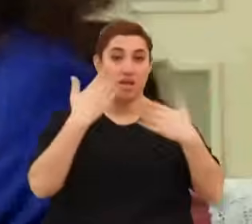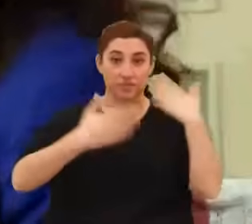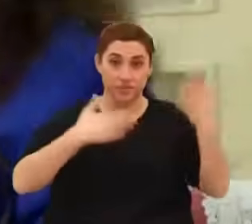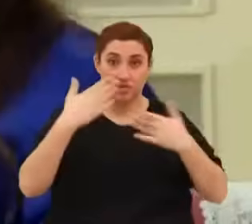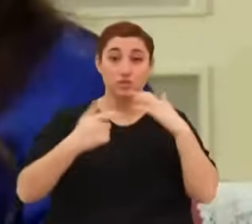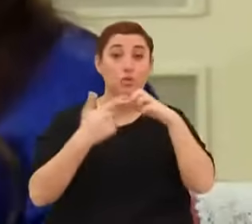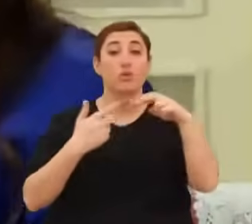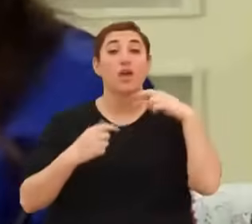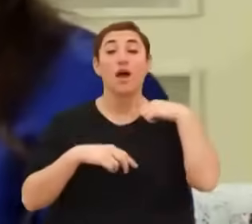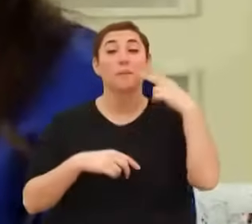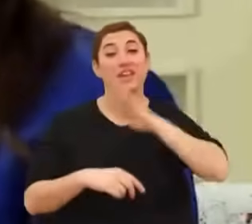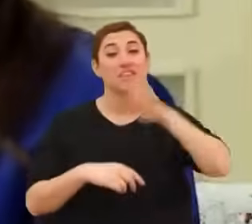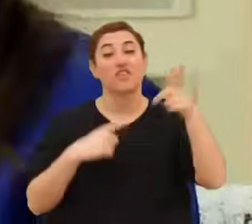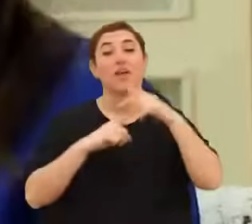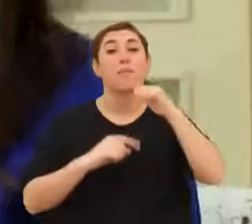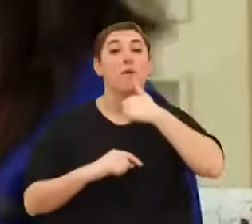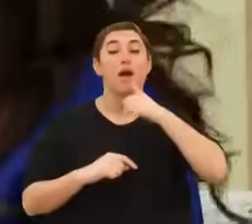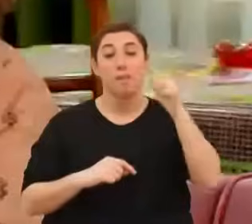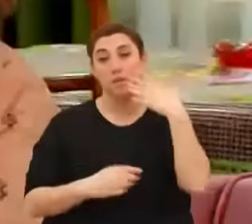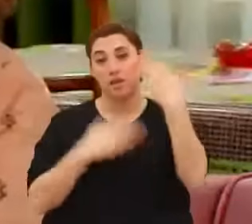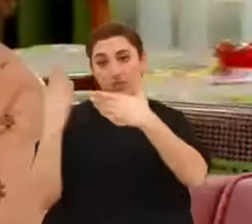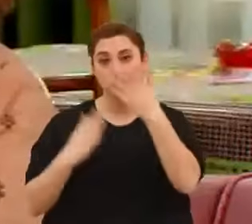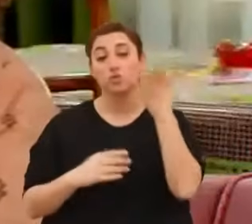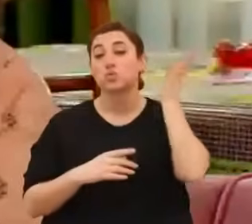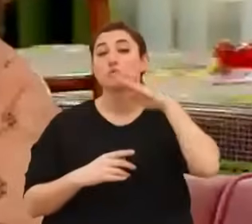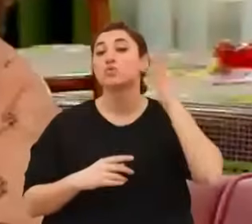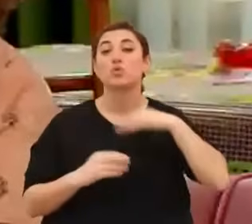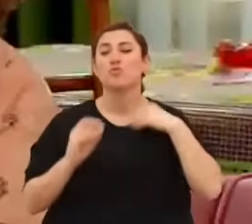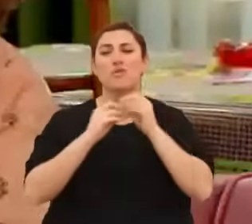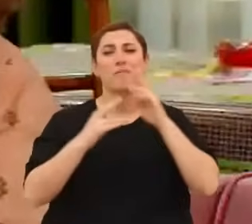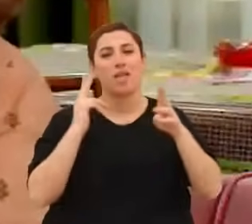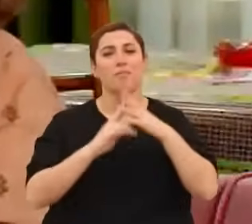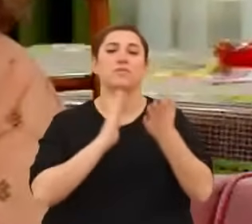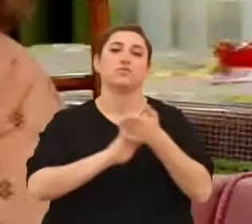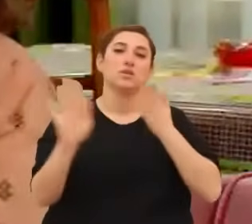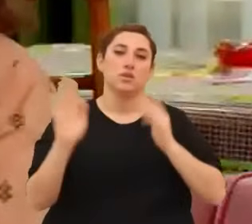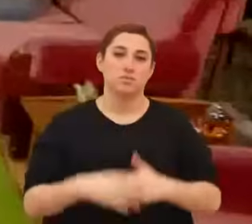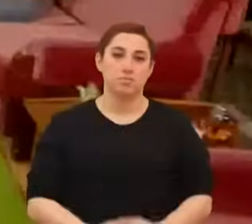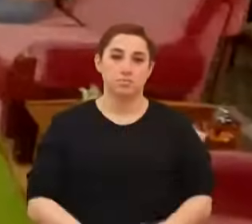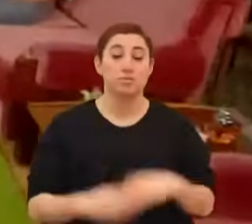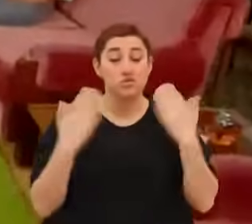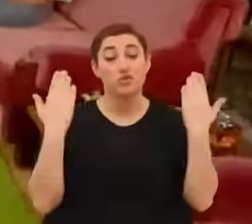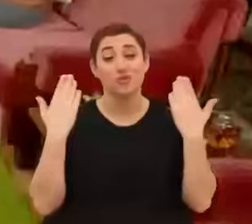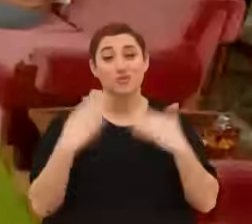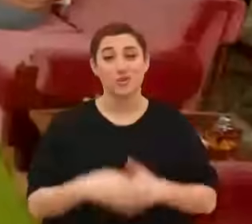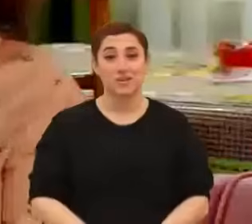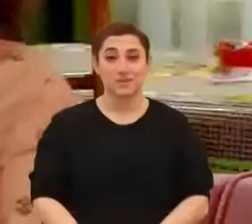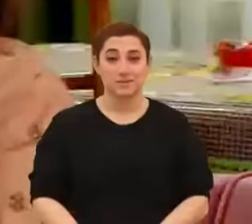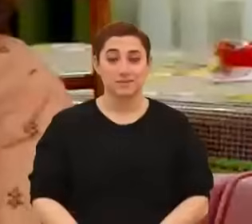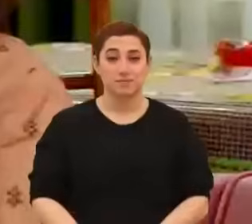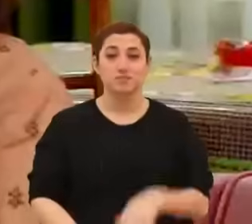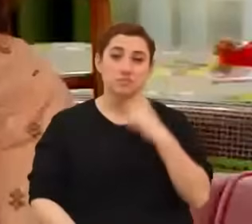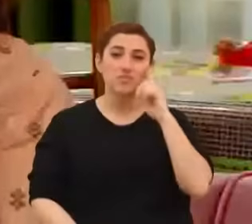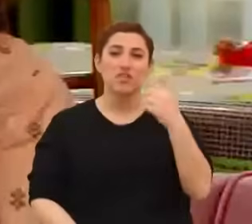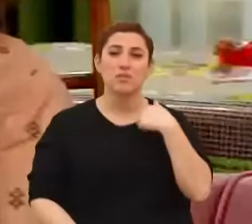anlatacağız. Rukiye abla gidecek Fehmi abiye anlatacak. Sonra sorunlarımız hemen hallolacak. İnşallah Cüccümcüğüm.